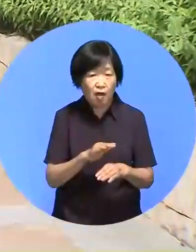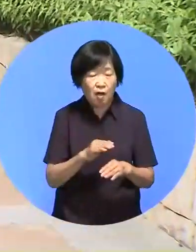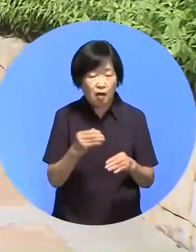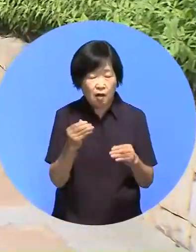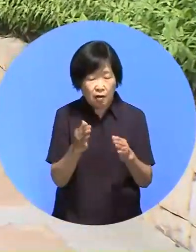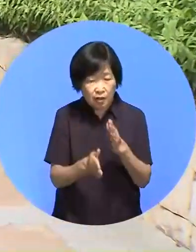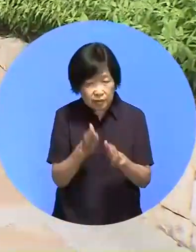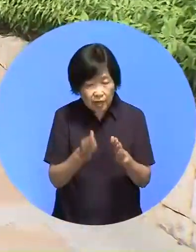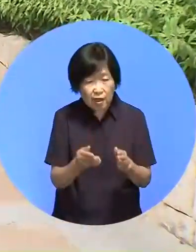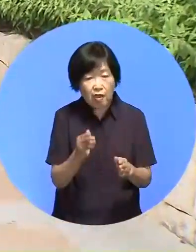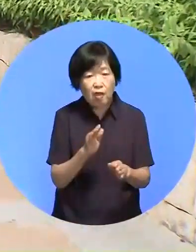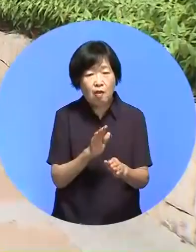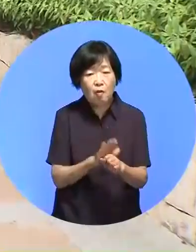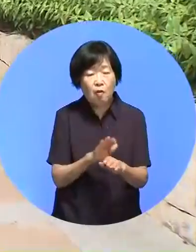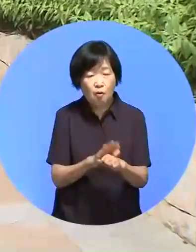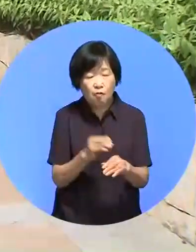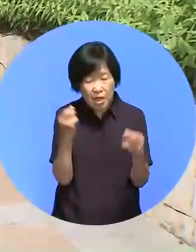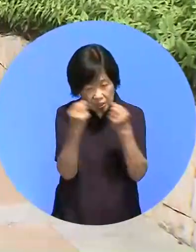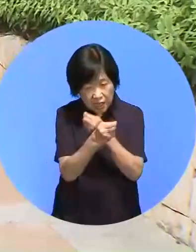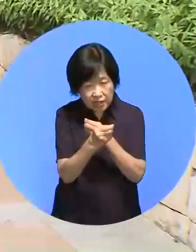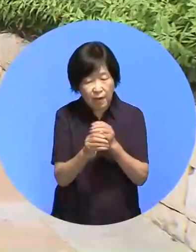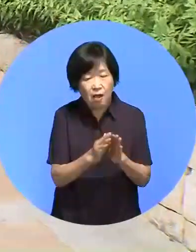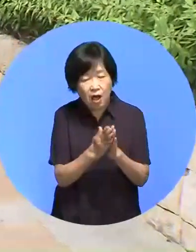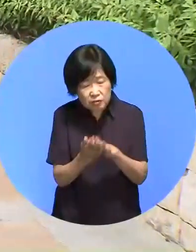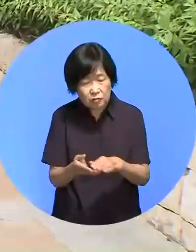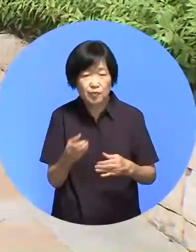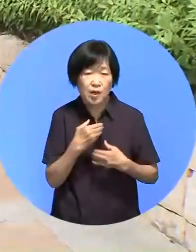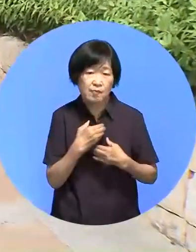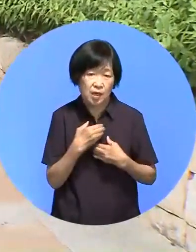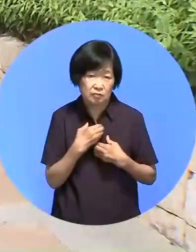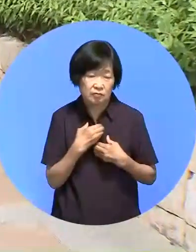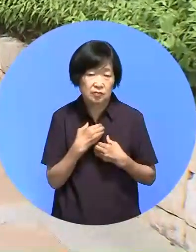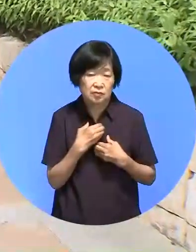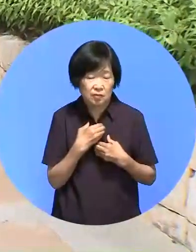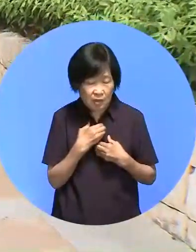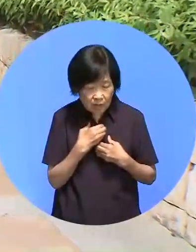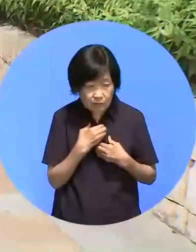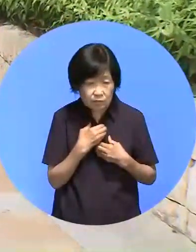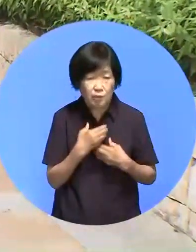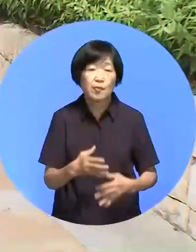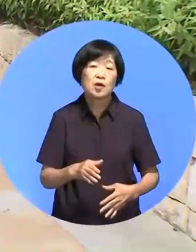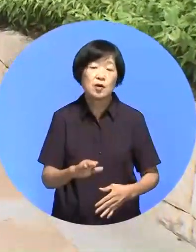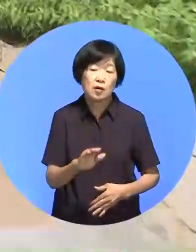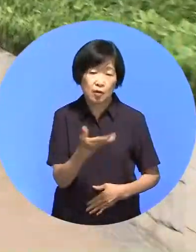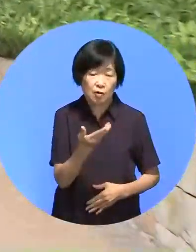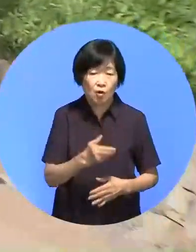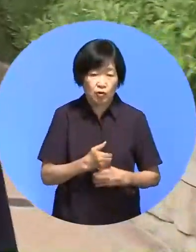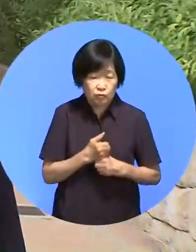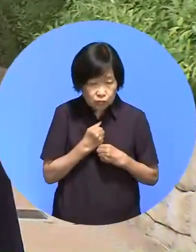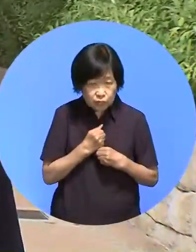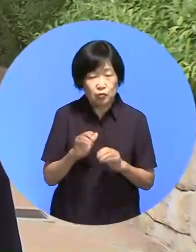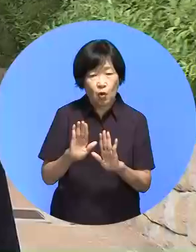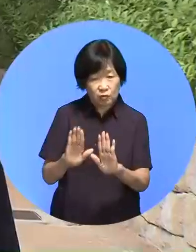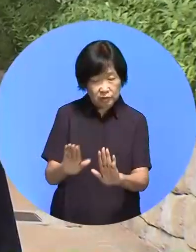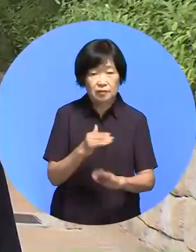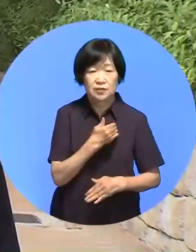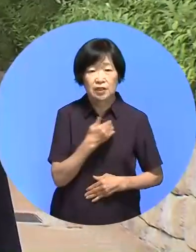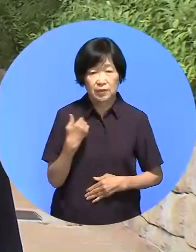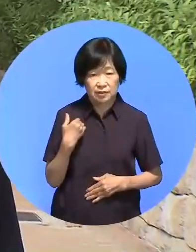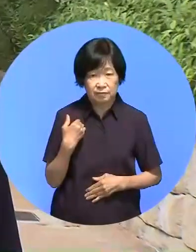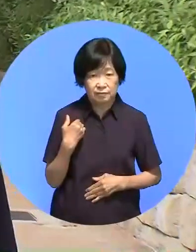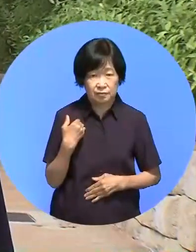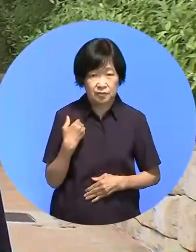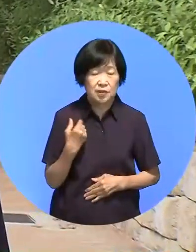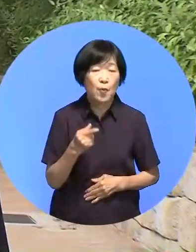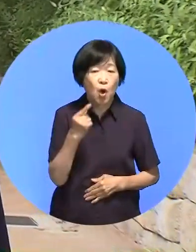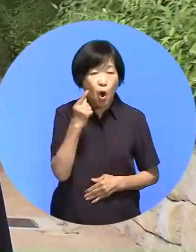恐ろしい病気ですが、普段からのちょっとした心がけで防ぐことができるのです。しかし、もし自